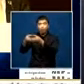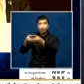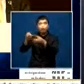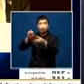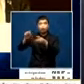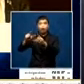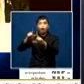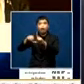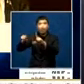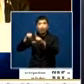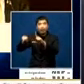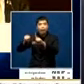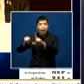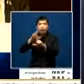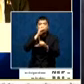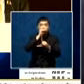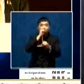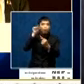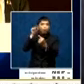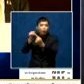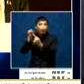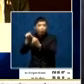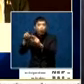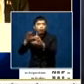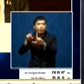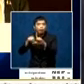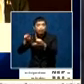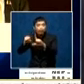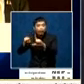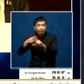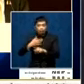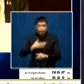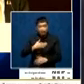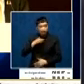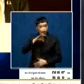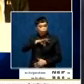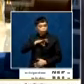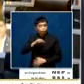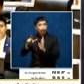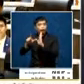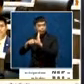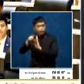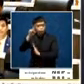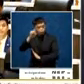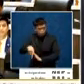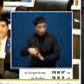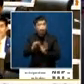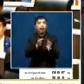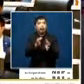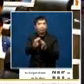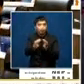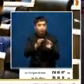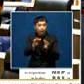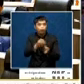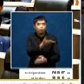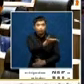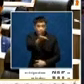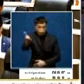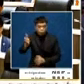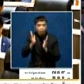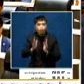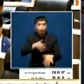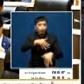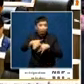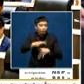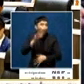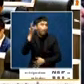ญาณว่าเขาจะเอาให้ได้อย่างนี้แต่ต้องดูวันนี้นั่นแหละผมยังมีความหวัง ใช่ ผมยังมีความหว ัง ว่ าเรื่องนี้มันประเมิน จะไม่ล่ม มันประเมินยาก